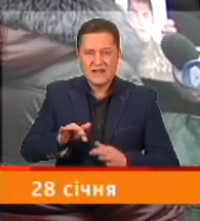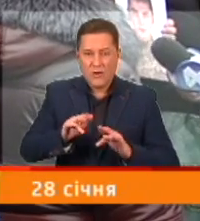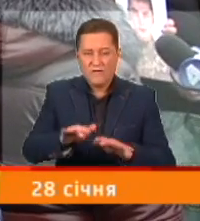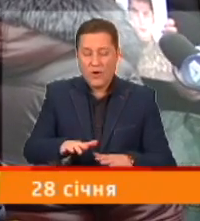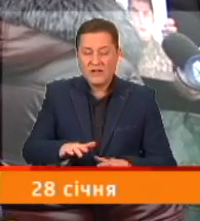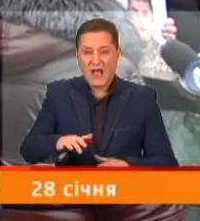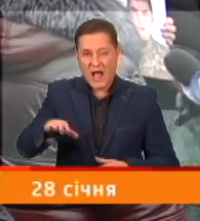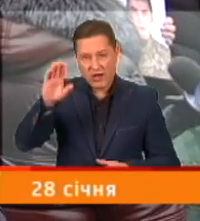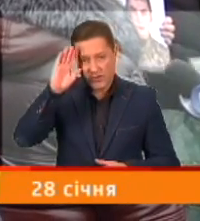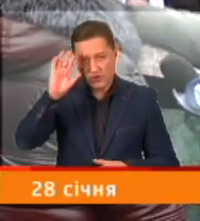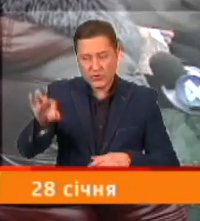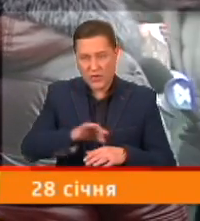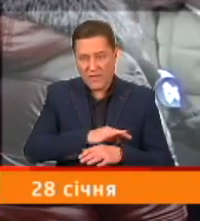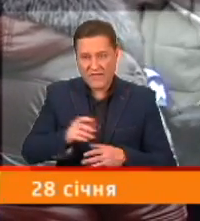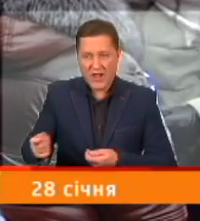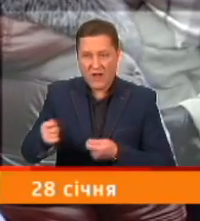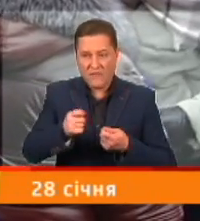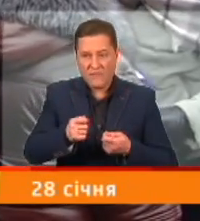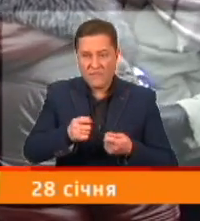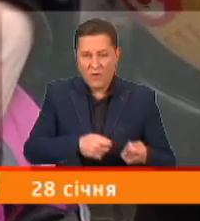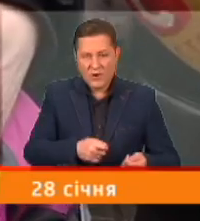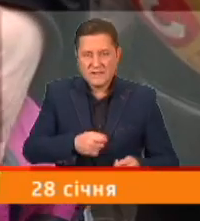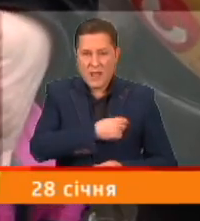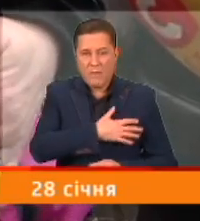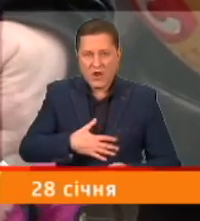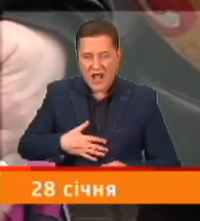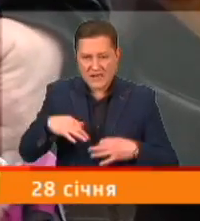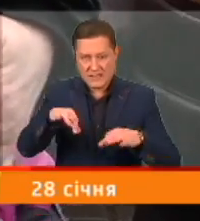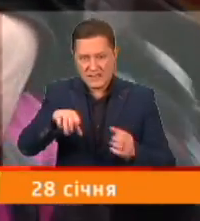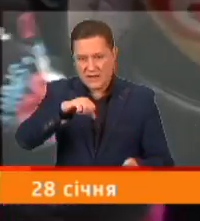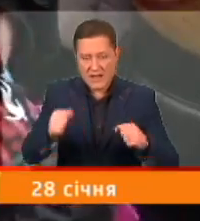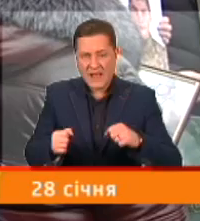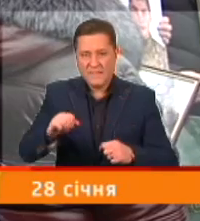чоловік возить зятя поранених. Зять з